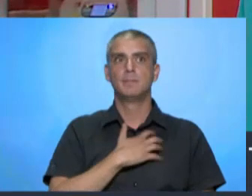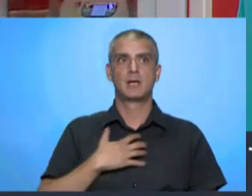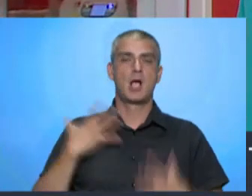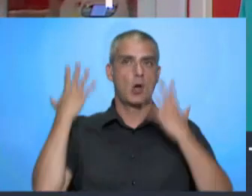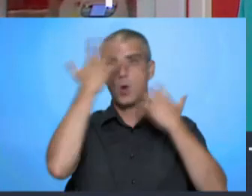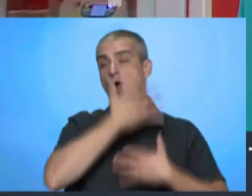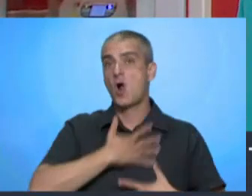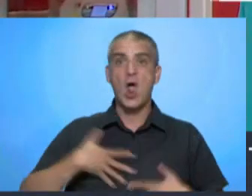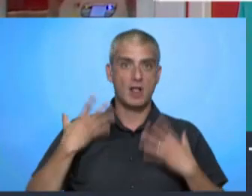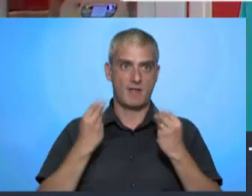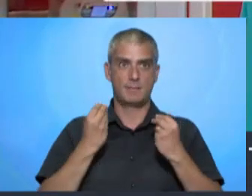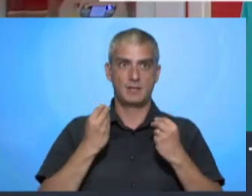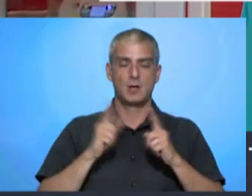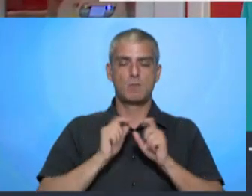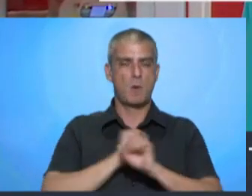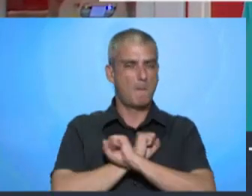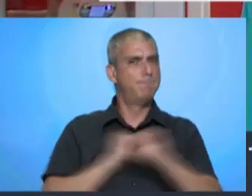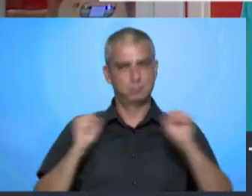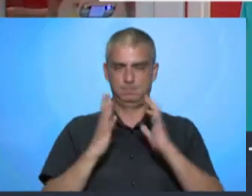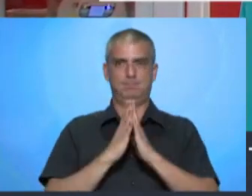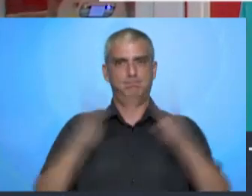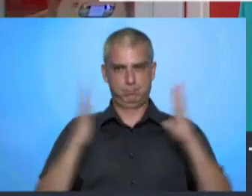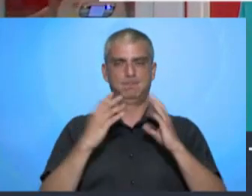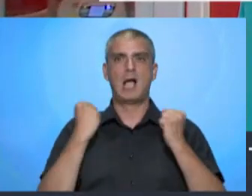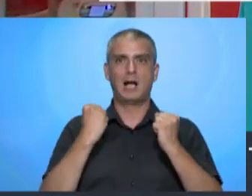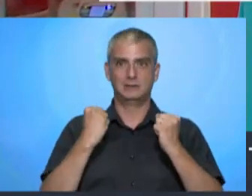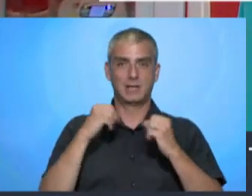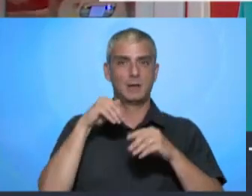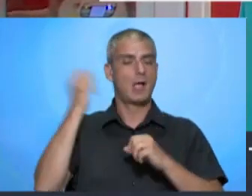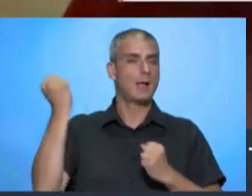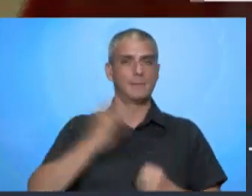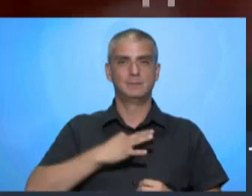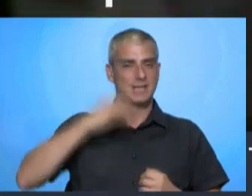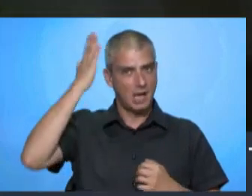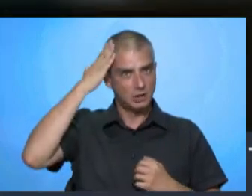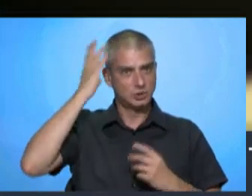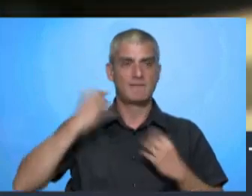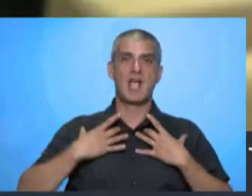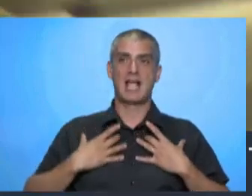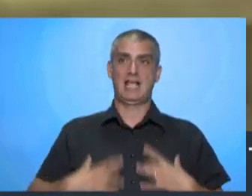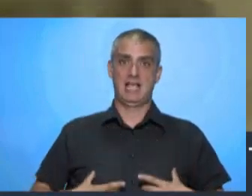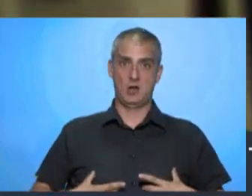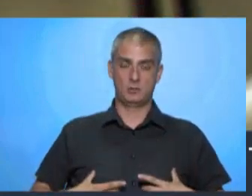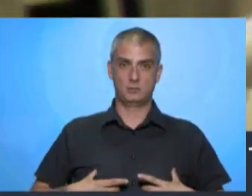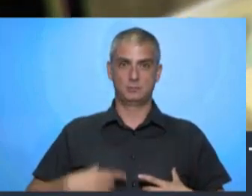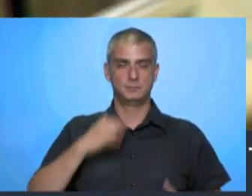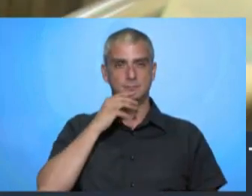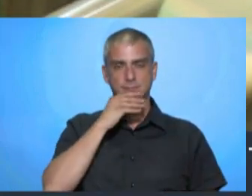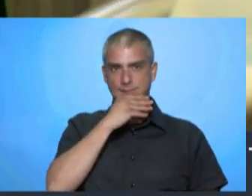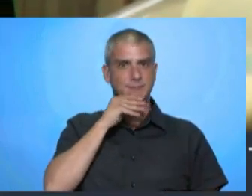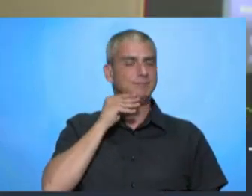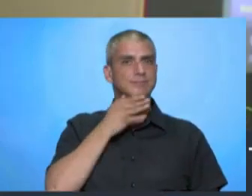מערכתית, בעצם פציעת הדף מאוד קשה בגלל הפיצוץ שהיה שם בבית, חבלת ראש קשה, חבלה קשה בריאות. היא